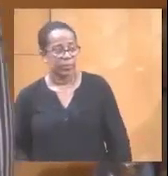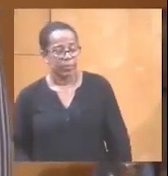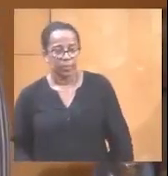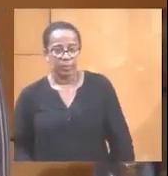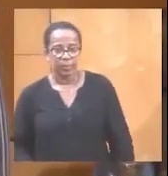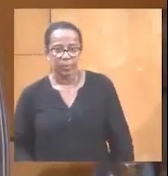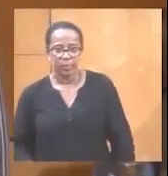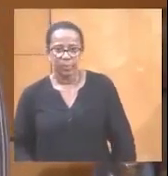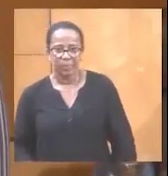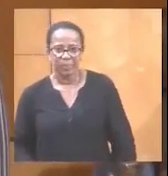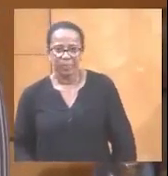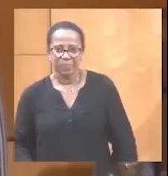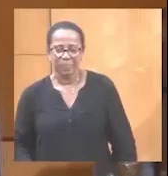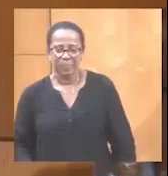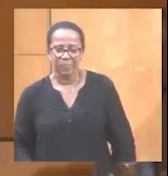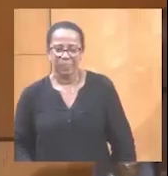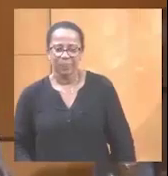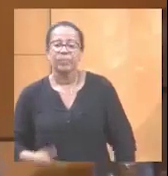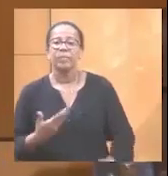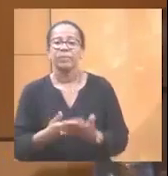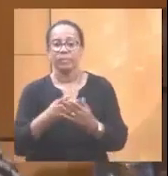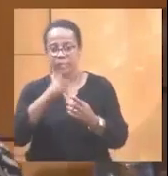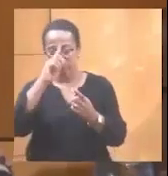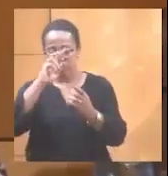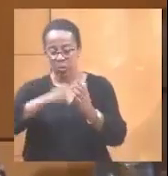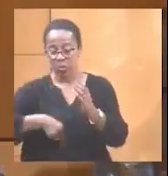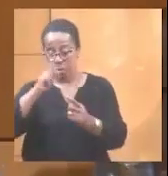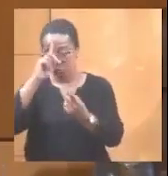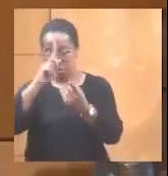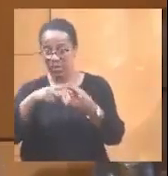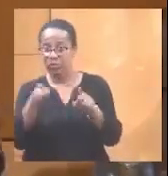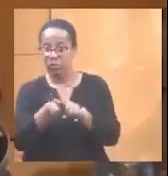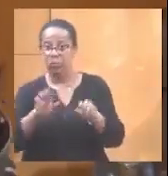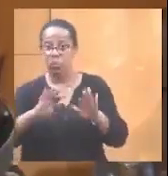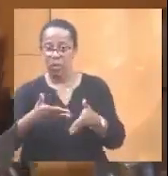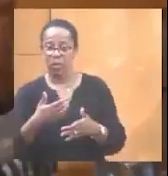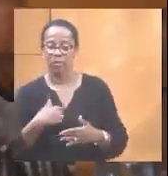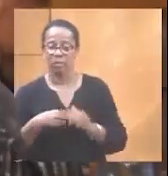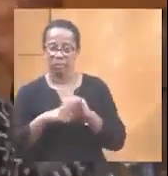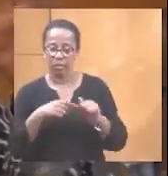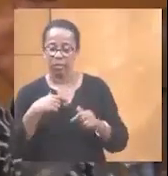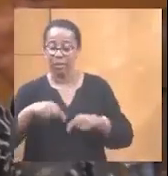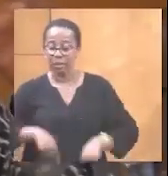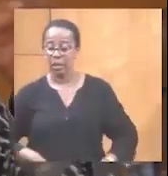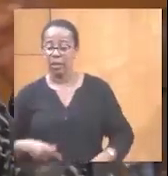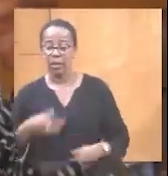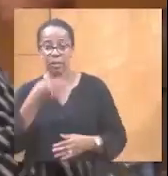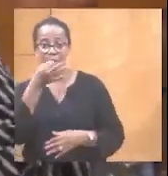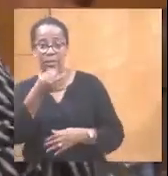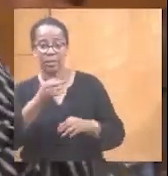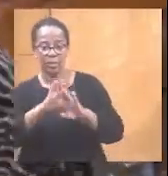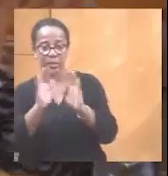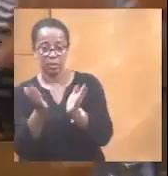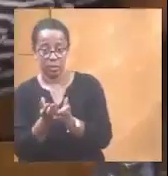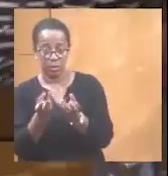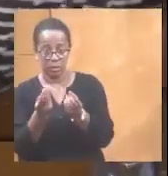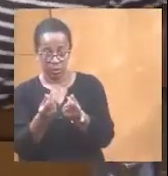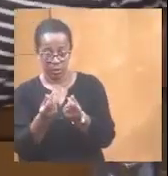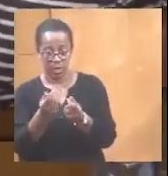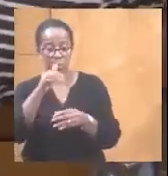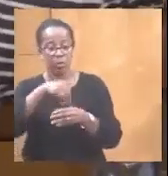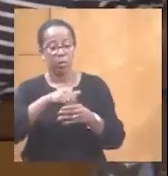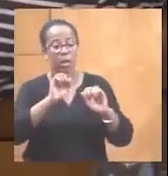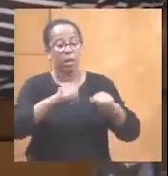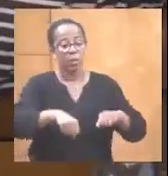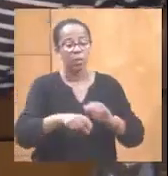Ce qui est prévu, c'est un peu un contrat d'objectifs et de moyens. C'est-à-dire l'État annonce une somme, et dans le pacte qu'il nous a